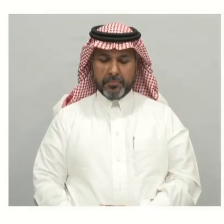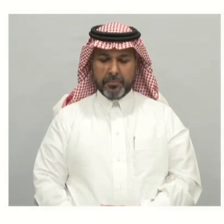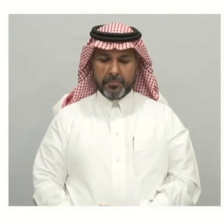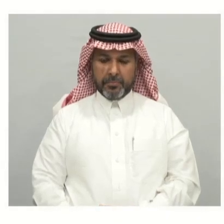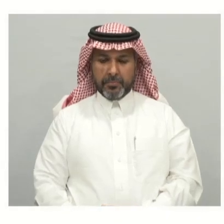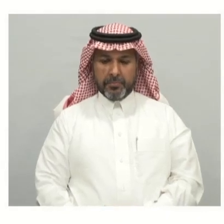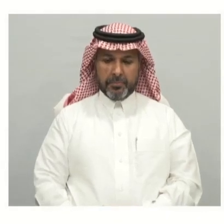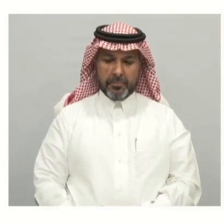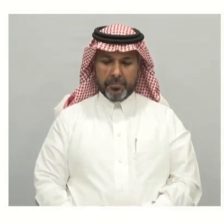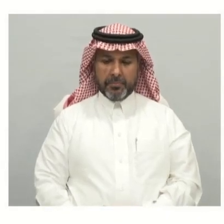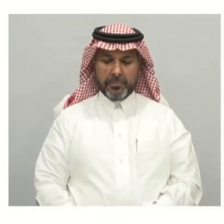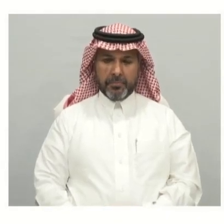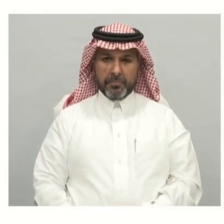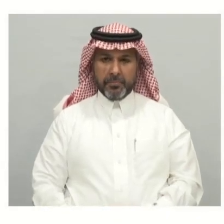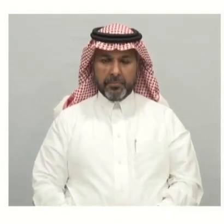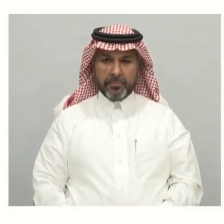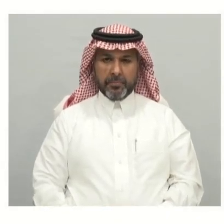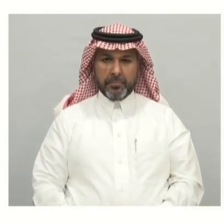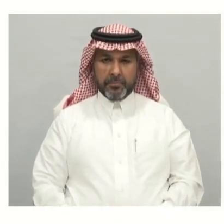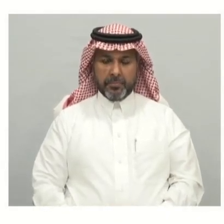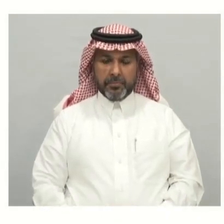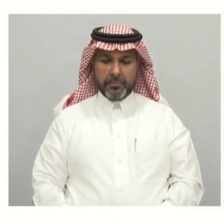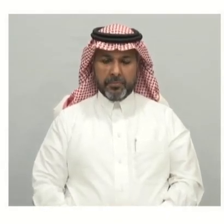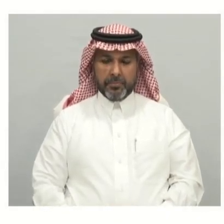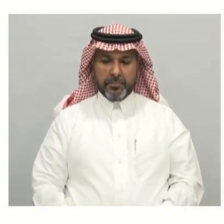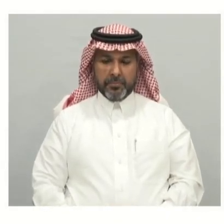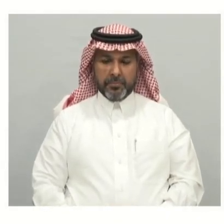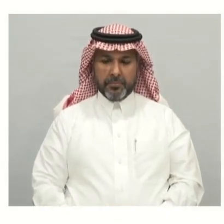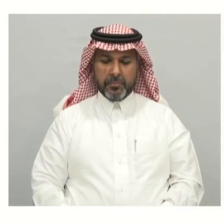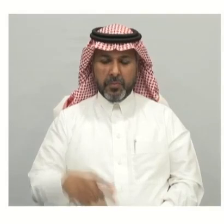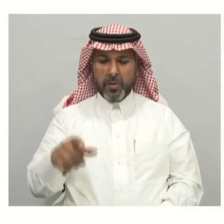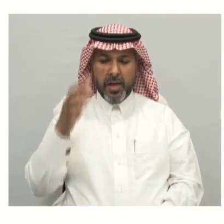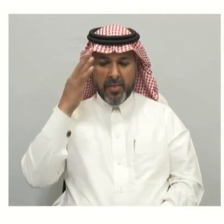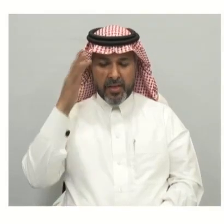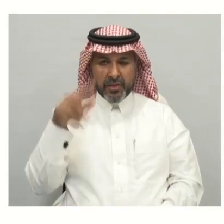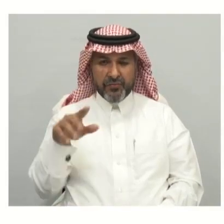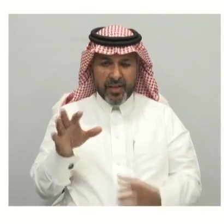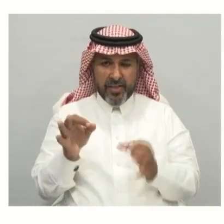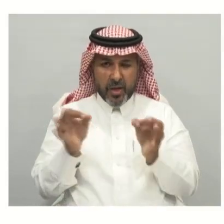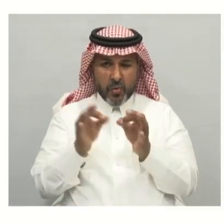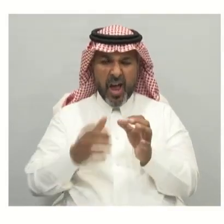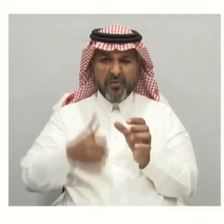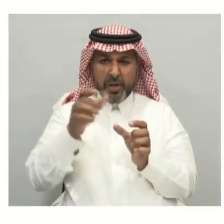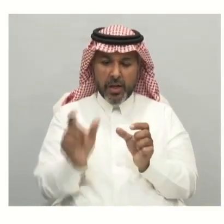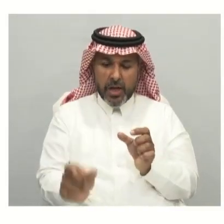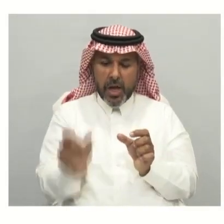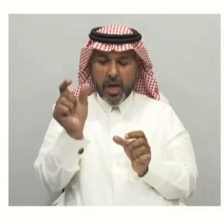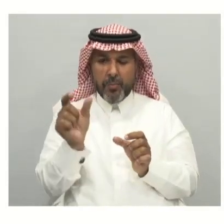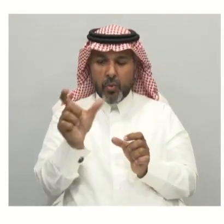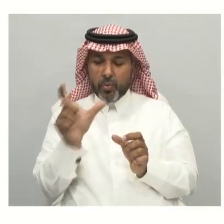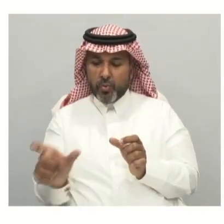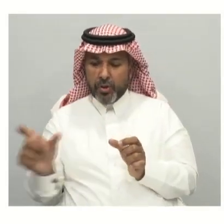اختر التمثيل المناسب باستعمال التمثيل بالاعمده او المدرج التكراري لعرض ما يلي هذا الجدول